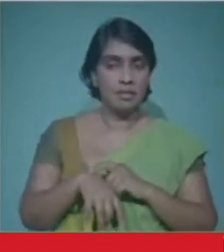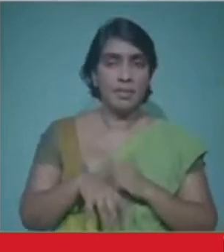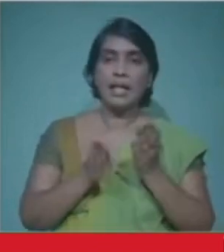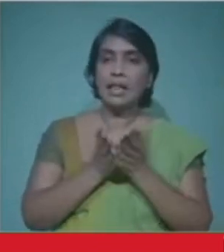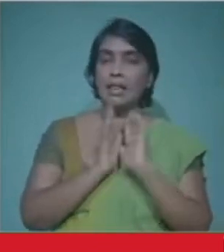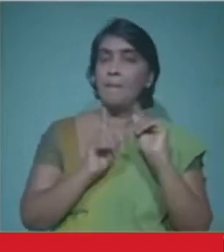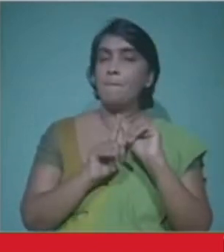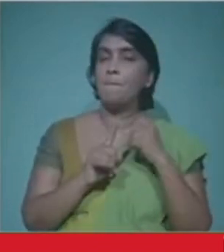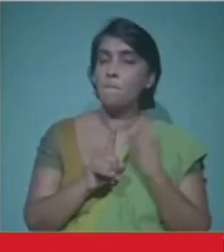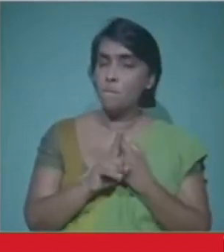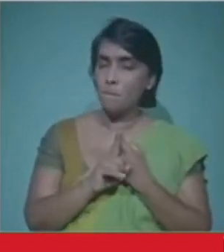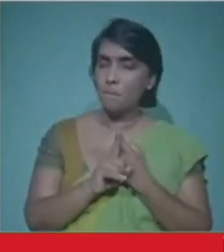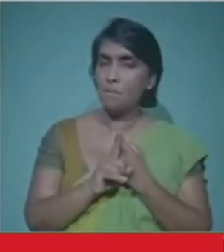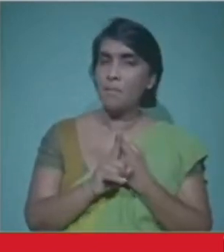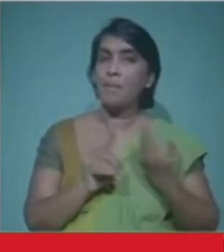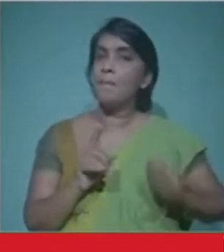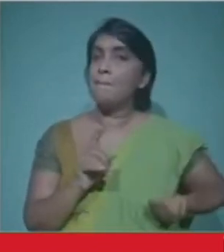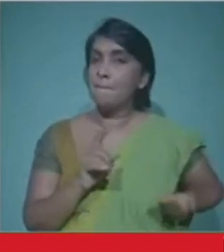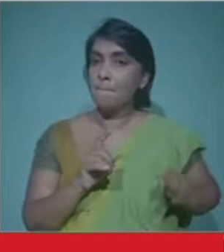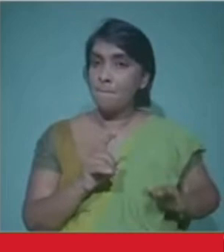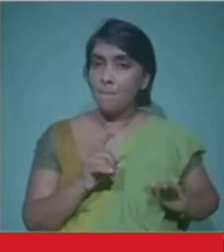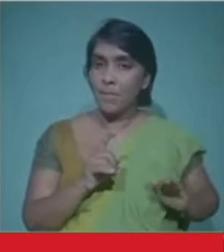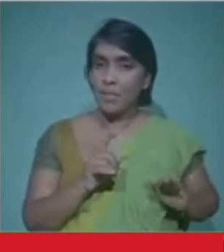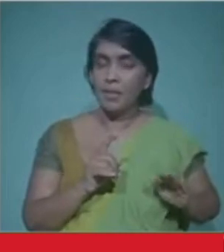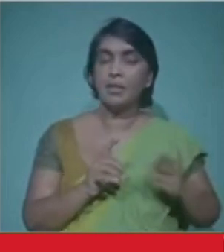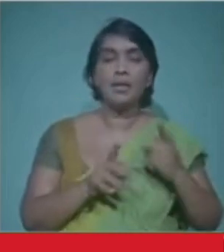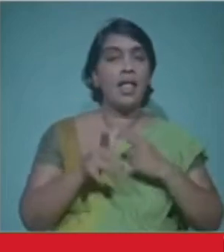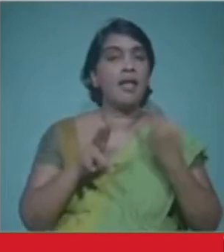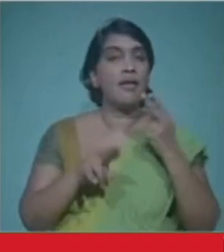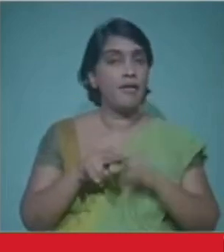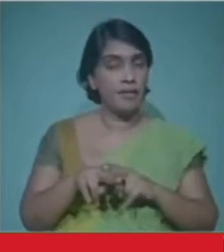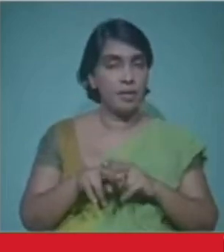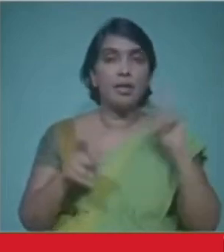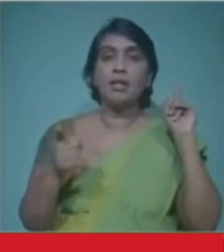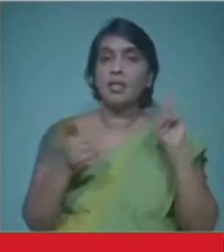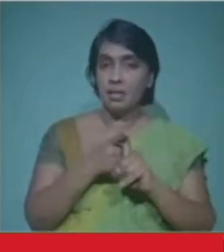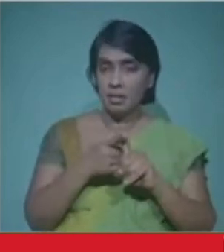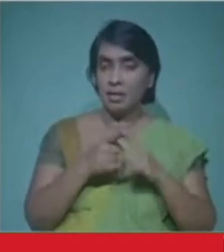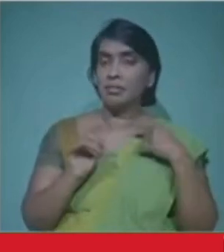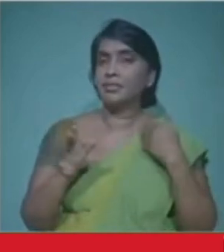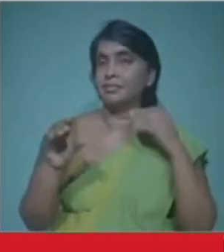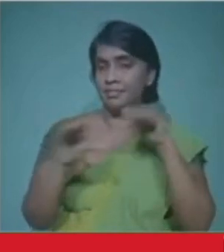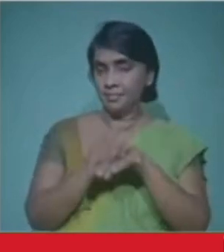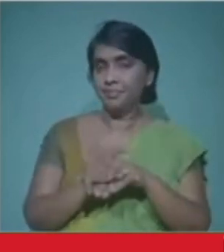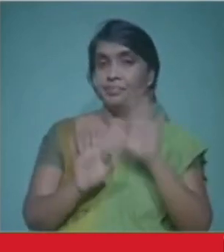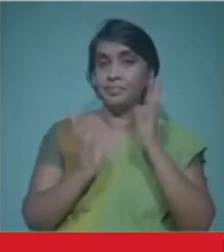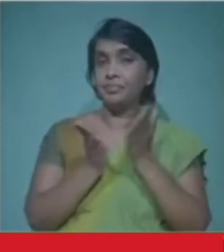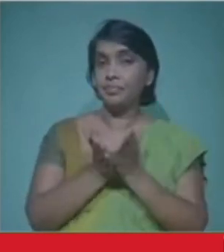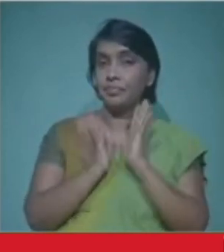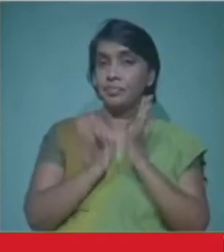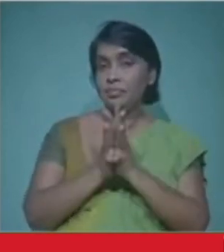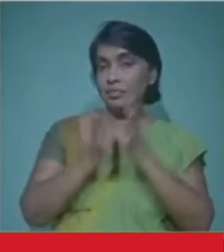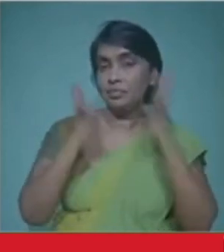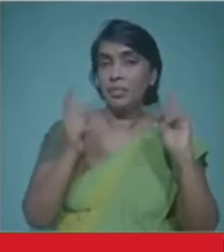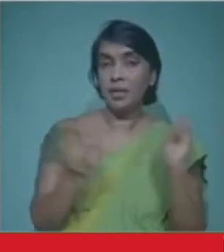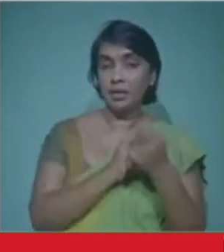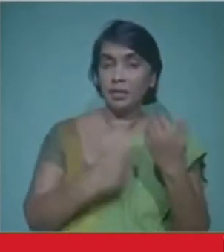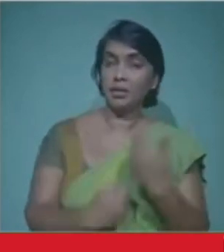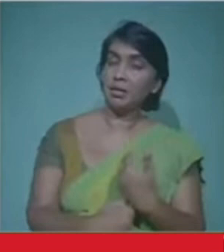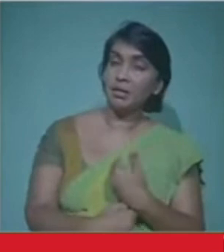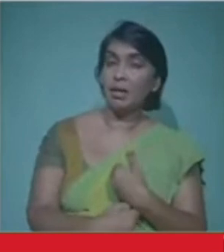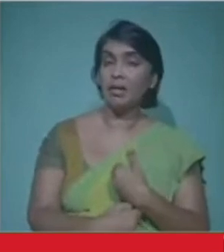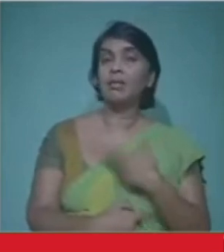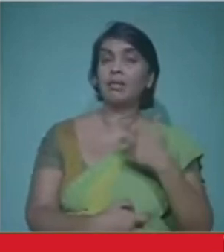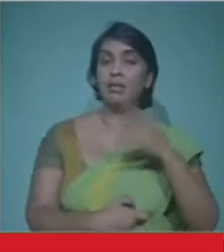ඉන්දියාව පාකිස්තානය බංග්ලාදේශය ඇෆ්ගනිස්තානයේ මේ තරගාවලියට අපිත් එක්ක සහභාගී වුණා. විශේෂයෙන්ම ඉන්දියාව විශාල ක්‍රිකට් ලෝලින් ප්‍රමාණයක් ඉන්න